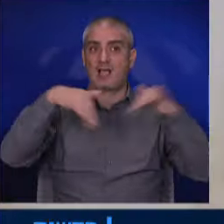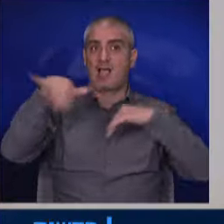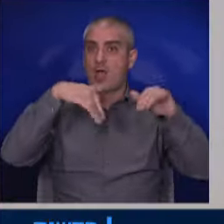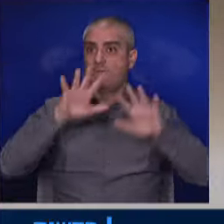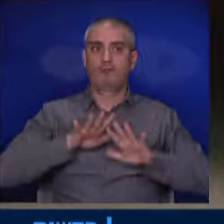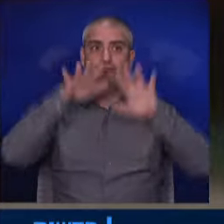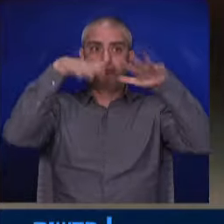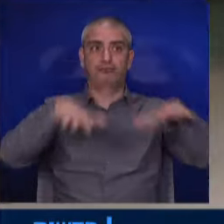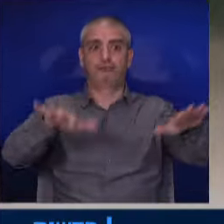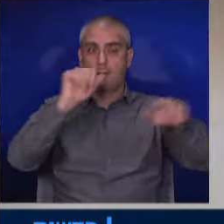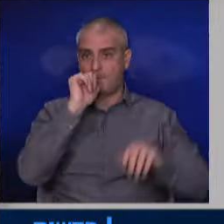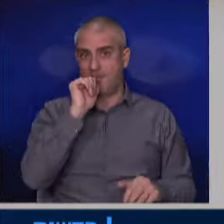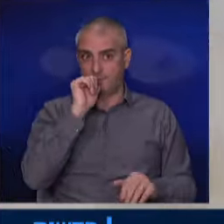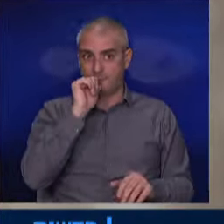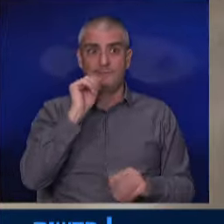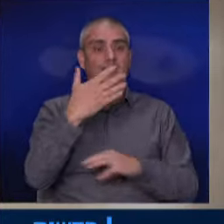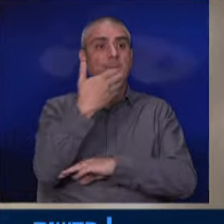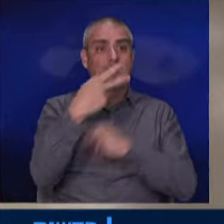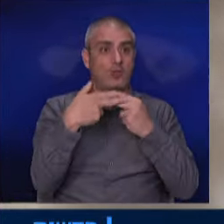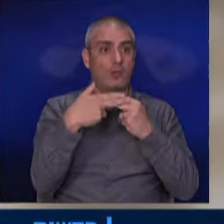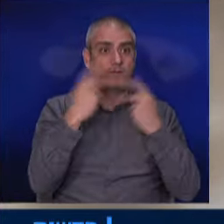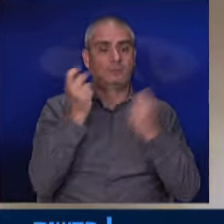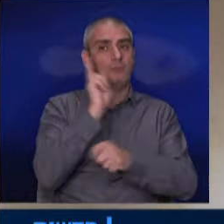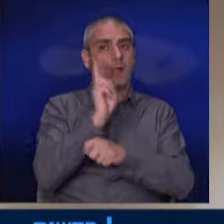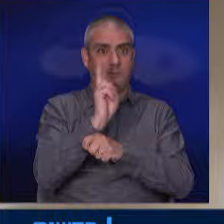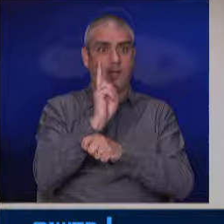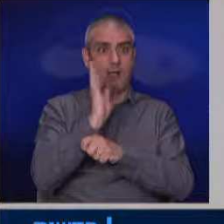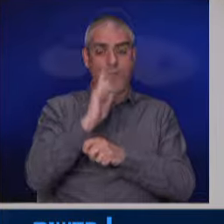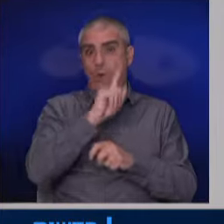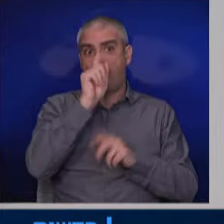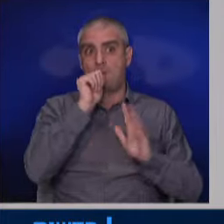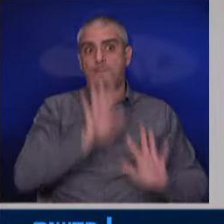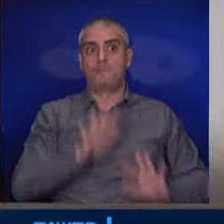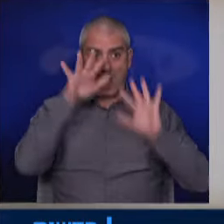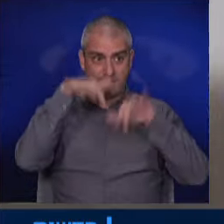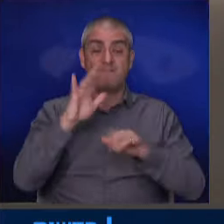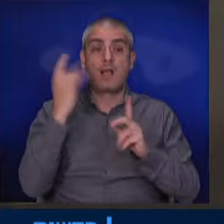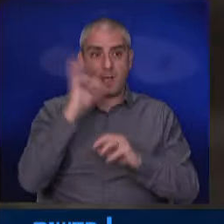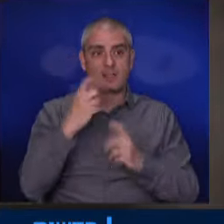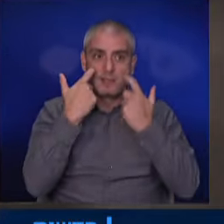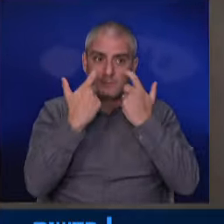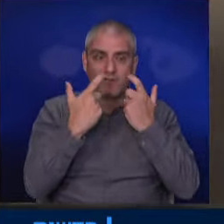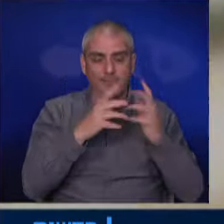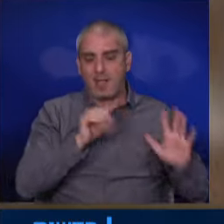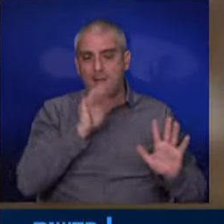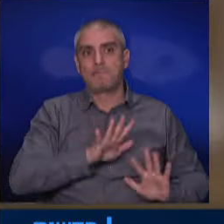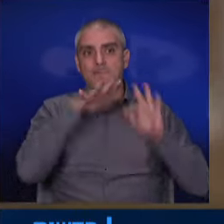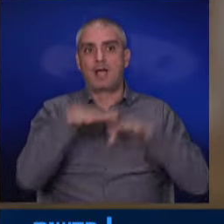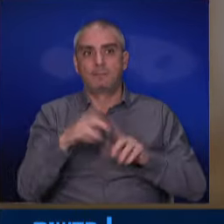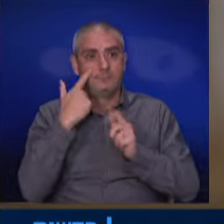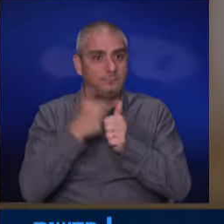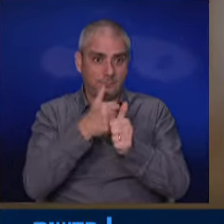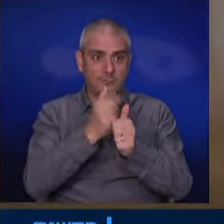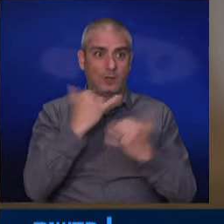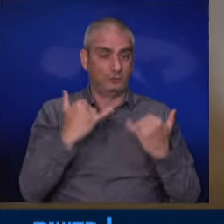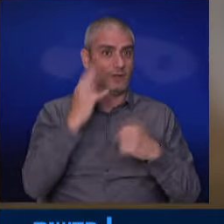הבירה. גם מדינות סמוכות פרסמו אזהרות מפני צונאמי, וגם בשעה זו מפקחים אחר תנועת הגלים. We have a